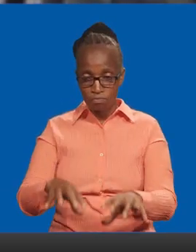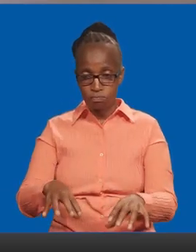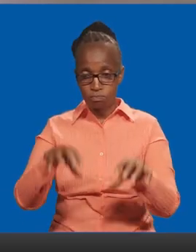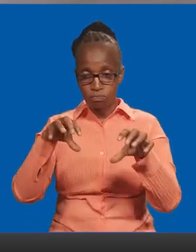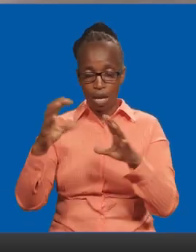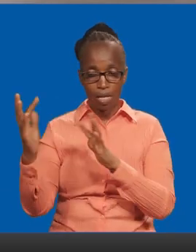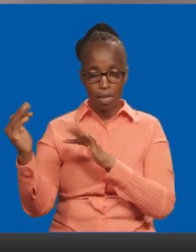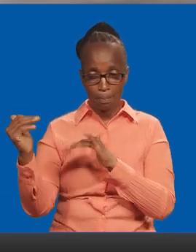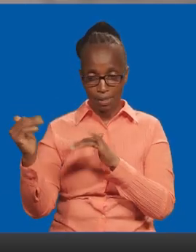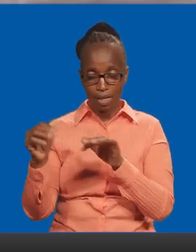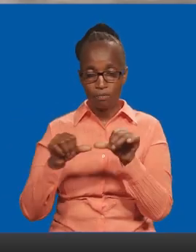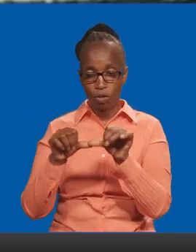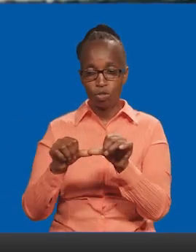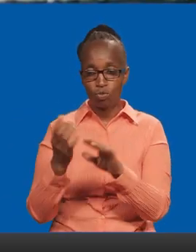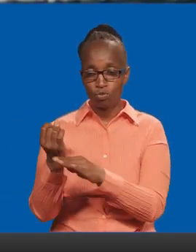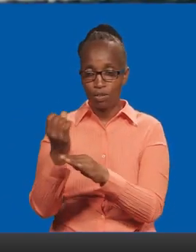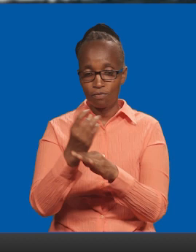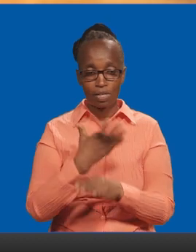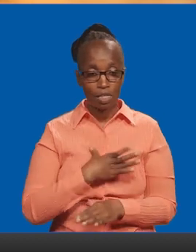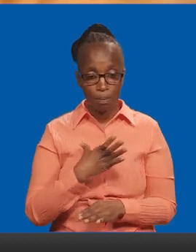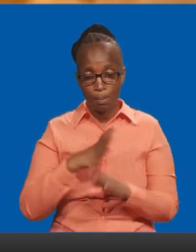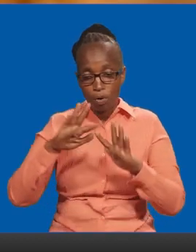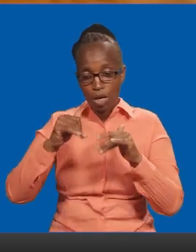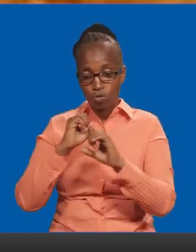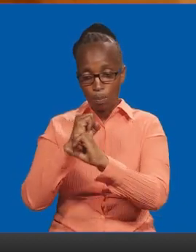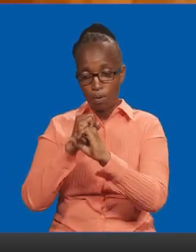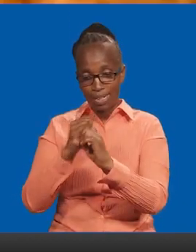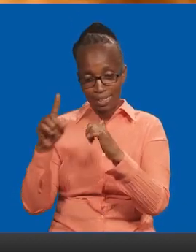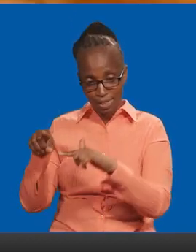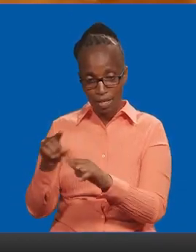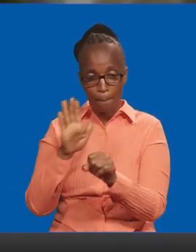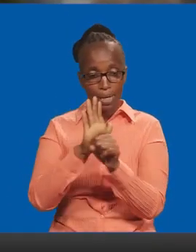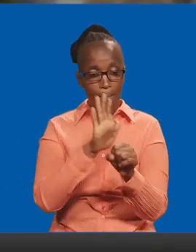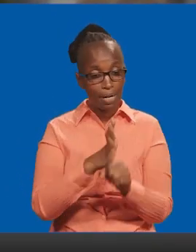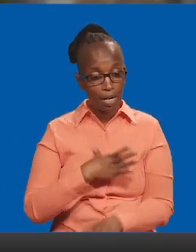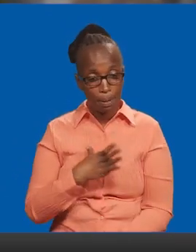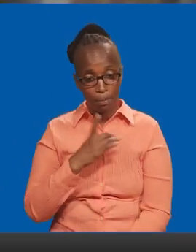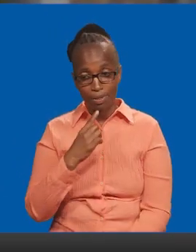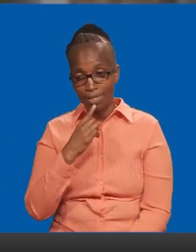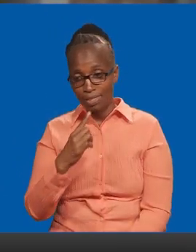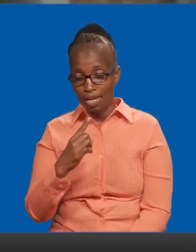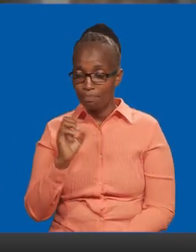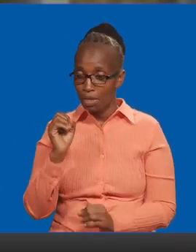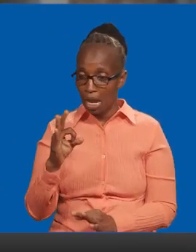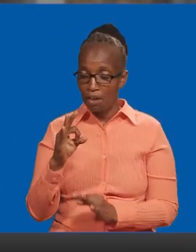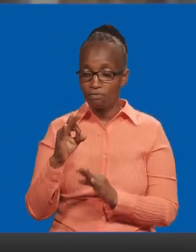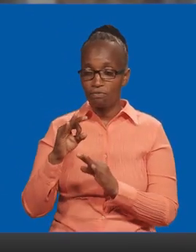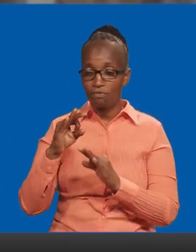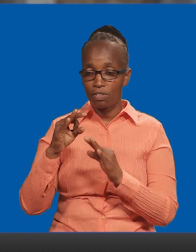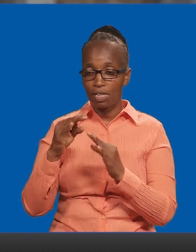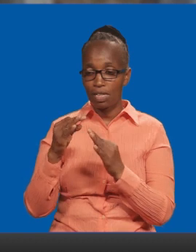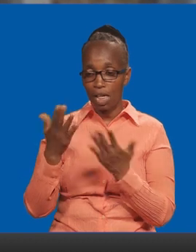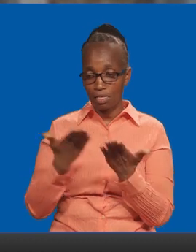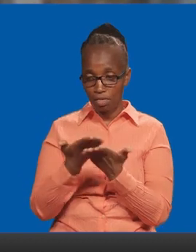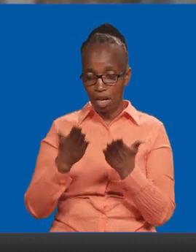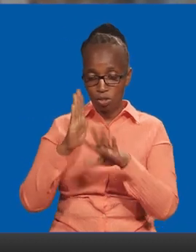serikali ya kaunti kwa kukosa kuwapa hamasisho jinsi ya kujilinda na athari za mvua hiyo. Kuja bati wanasemaga El Nino, mvua ikinyesha